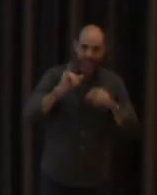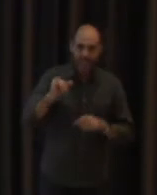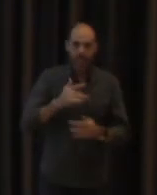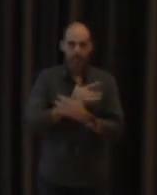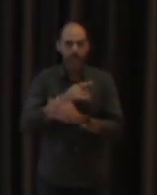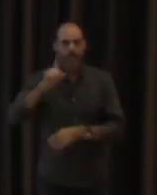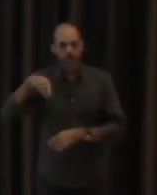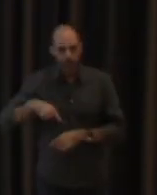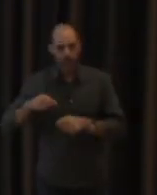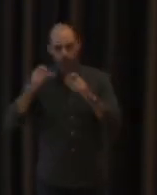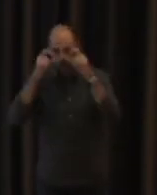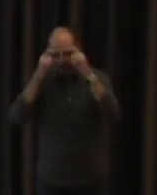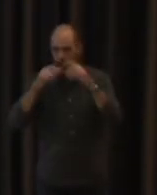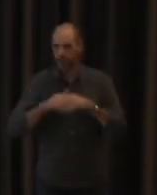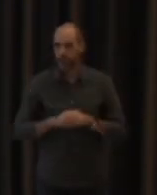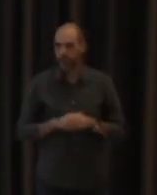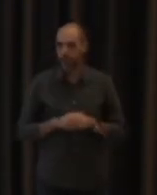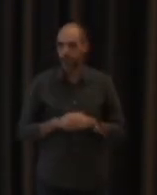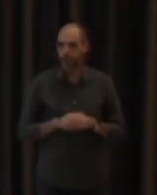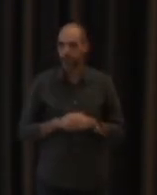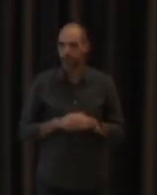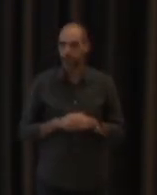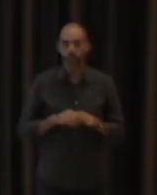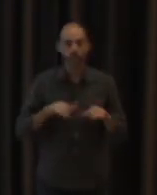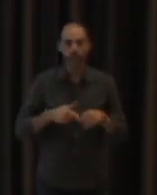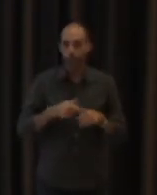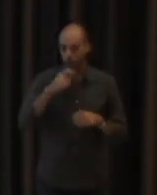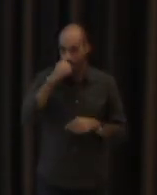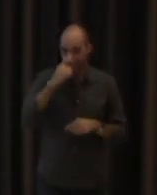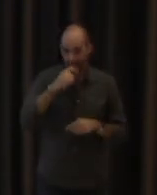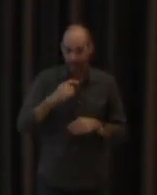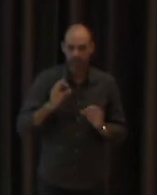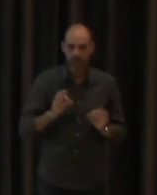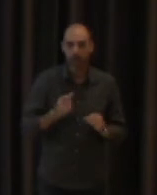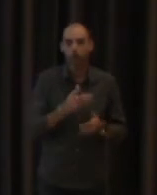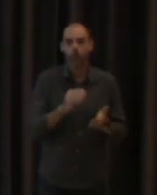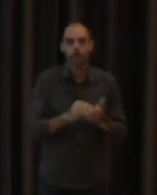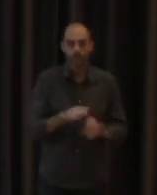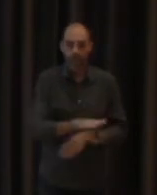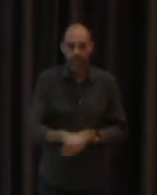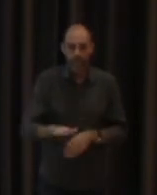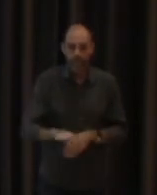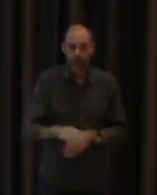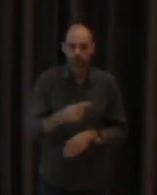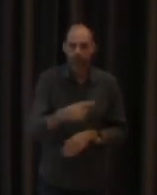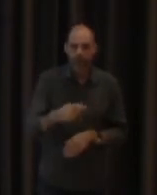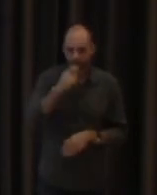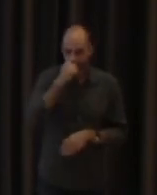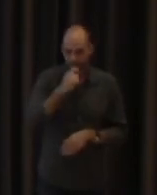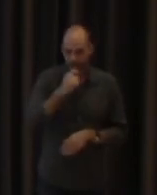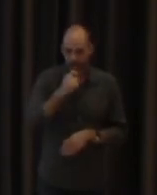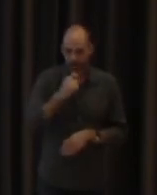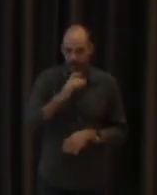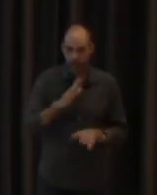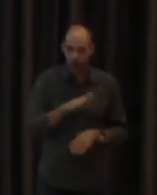també porta ulleres. Fixeu-vos que amb la grip passaria el mateix tenir la grip. Puc dir els nens tenen la grip, però cadascú té la seva. Per